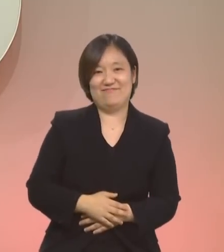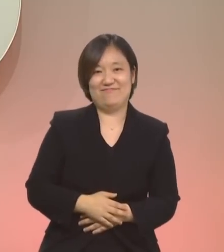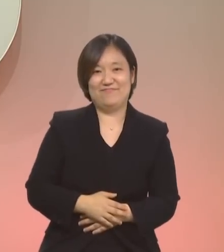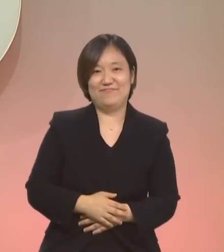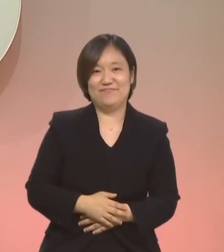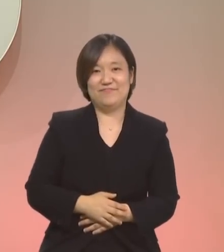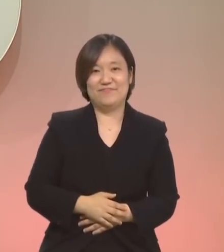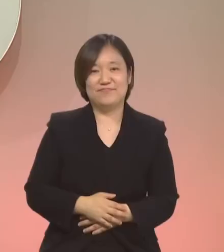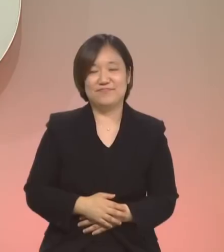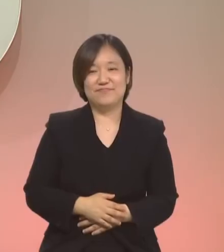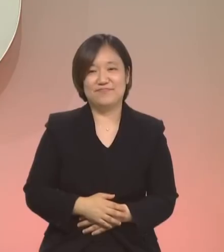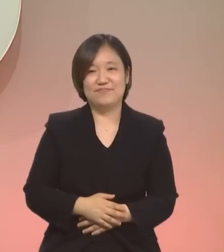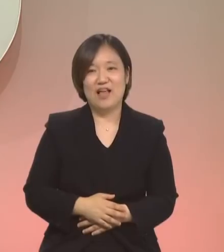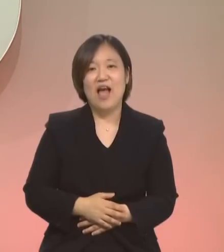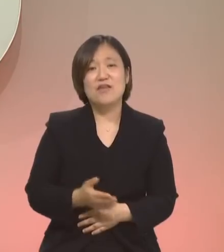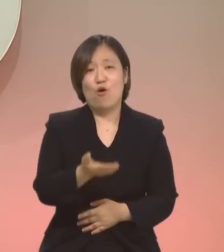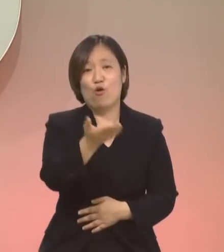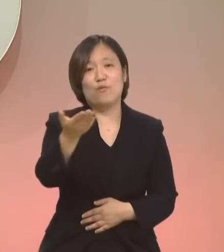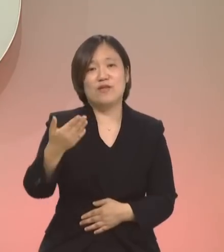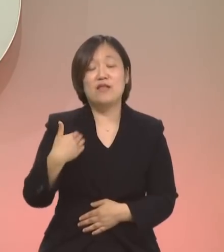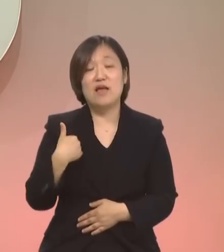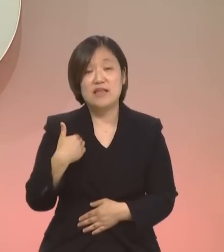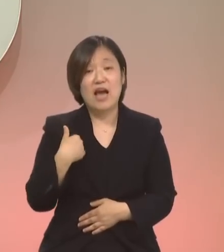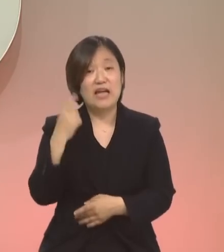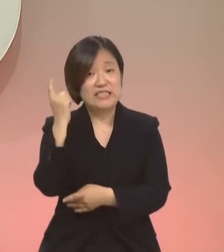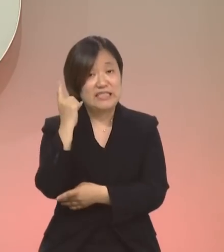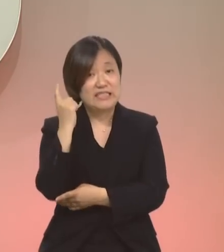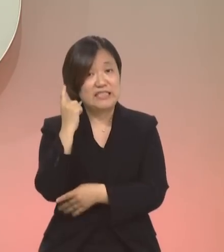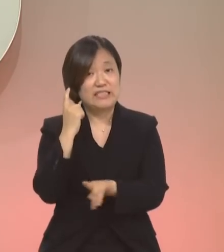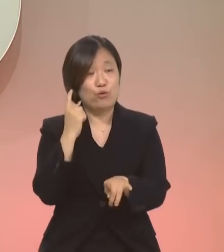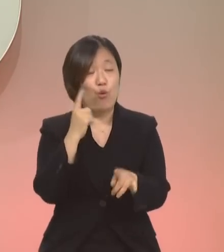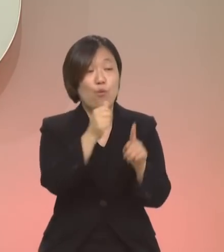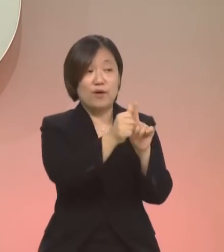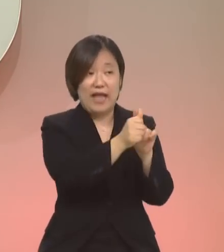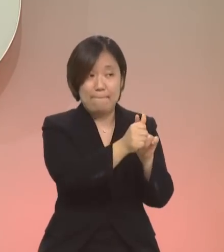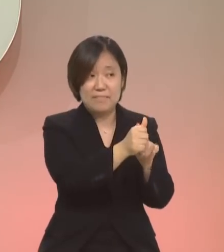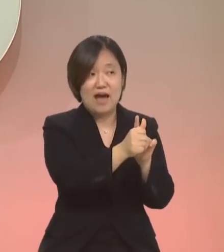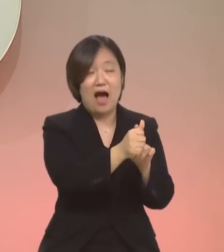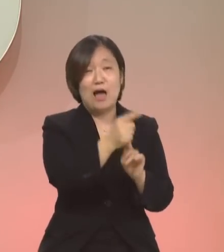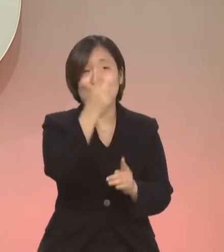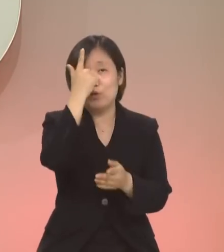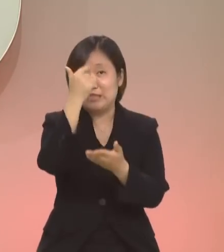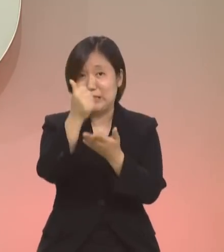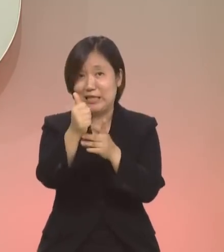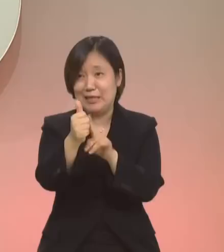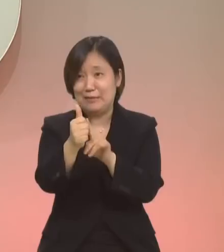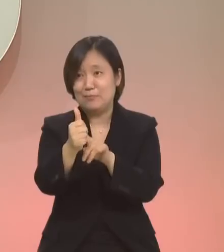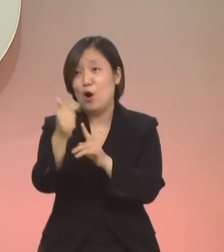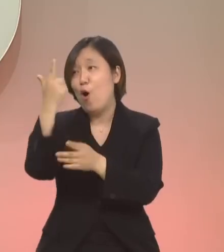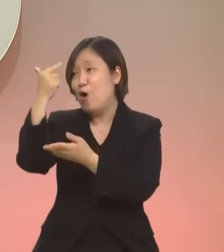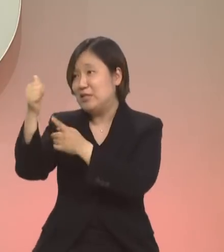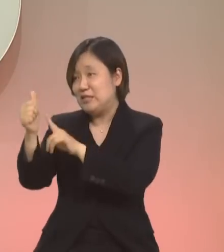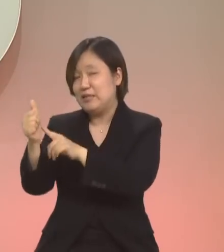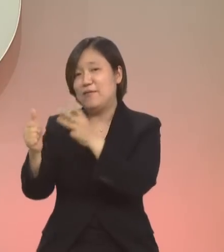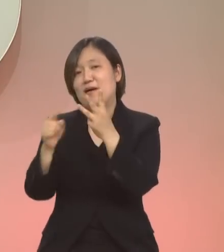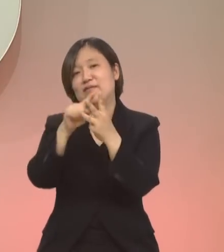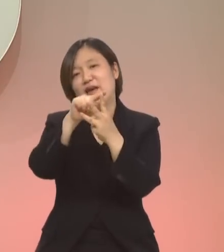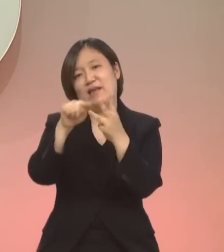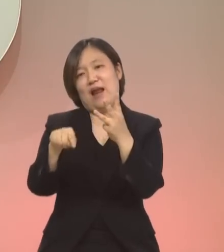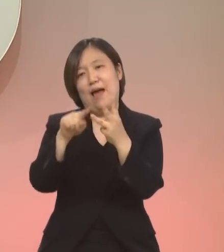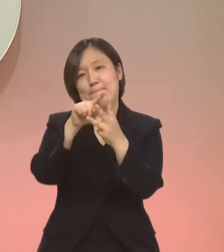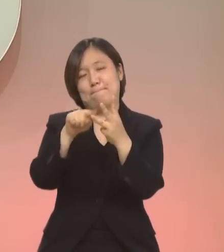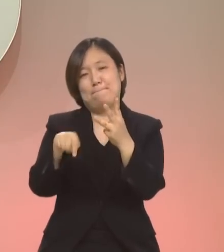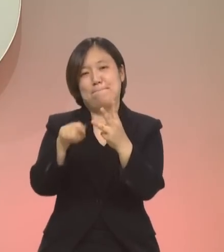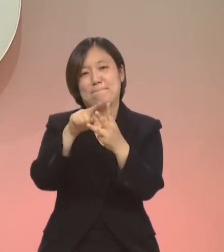제가 직접 들었던 우리 거사님과 또 후배 스님들의 그런 어떤 가피 체험담